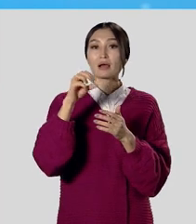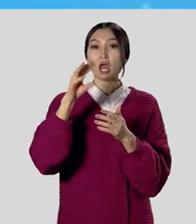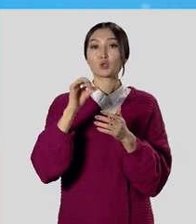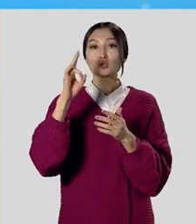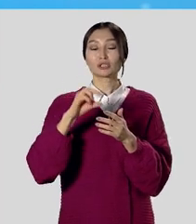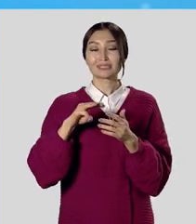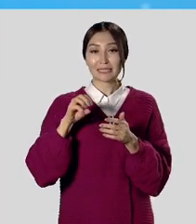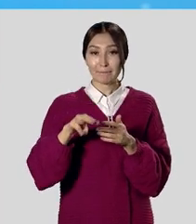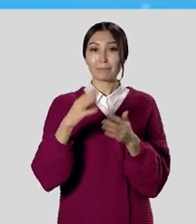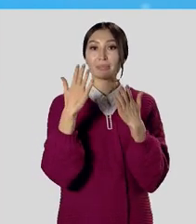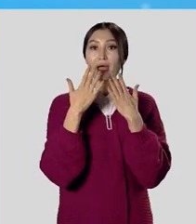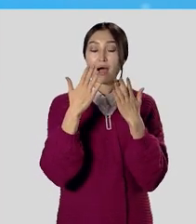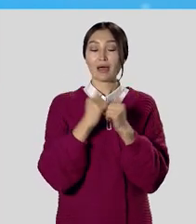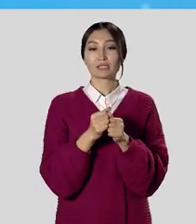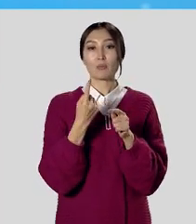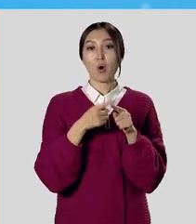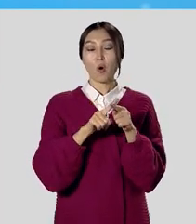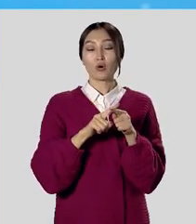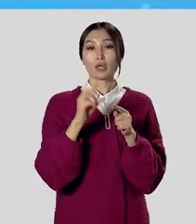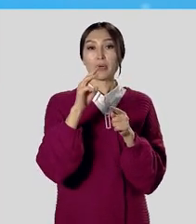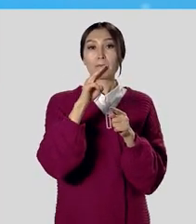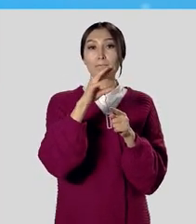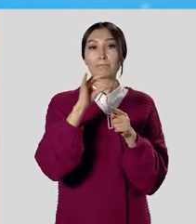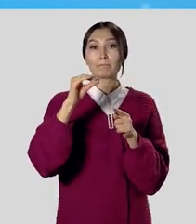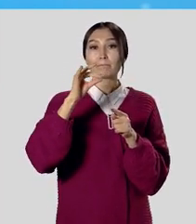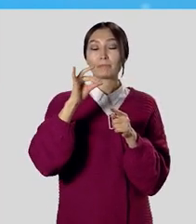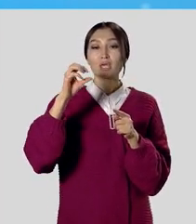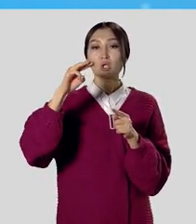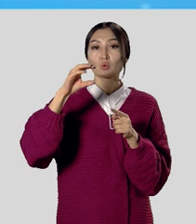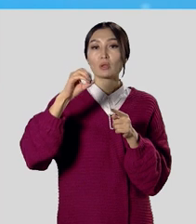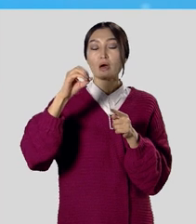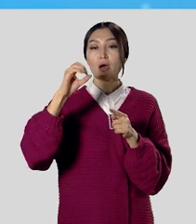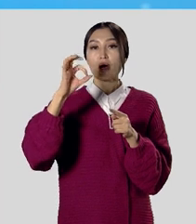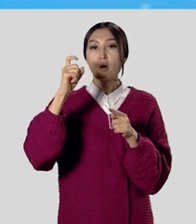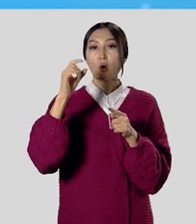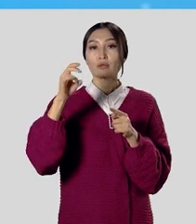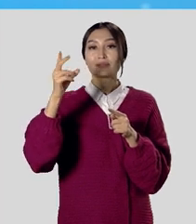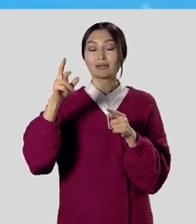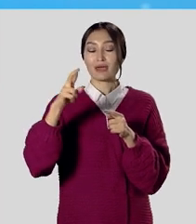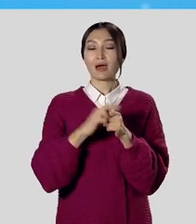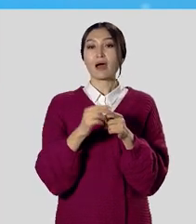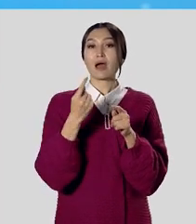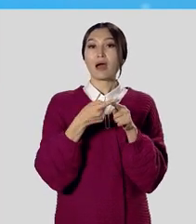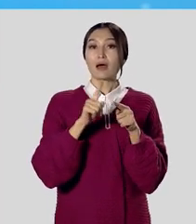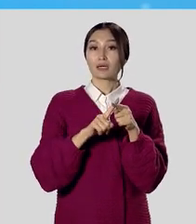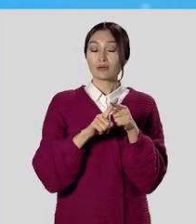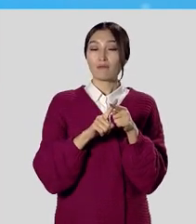Он протекает в митохондриях. В реакциях кислородного расщепления